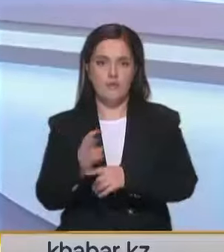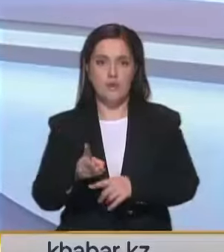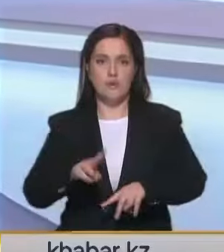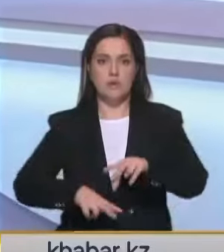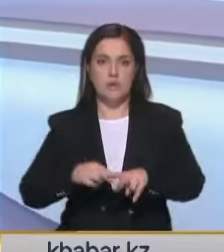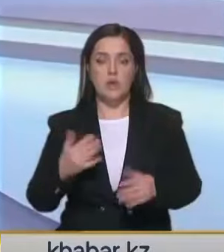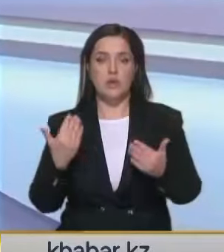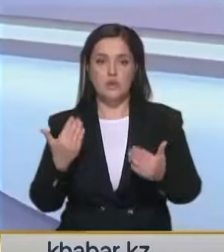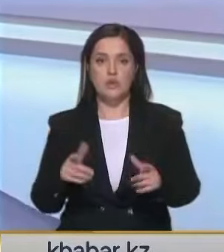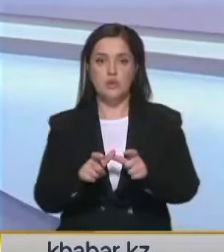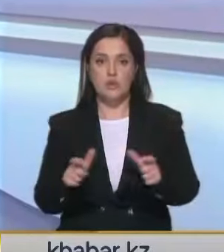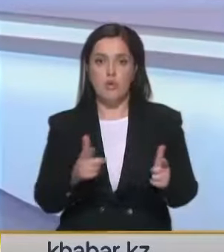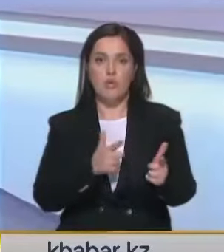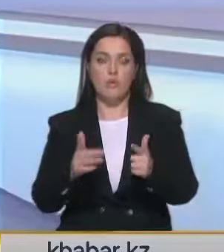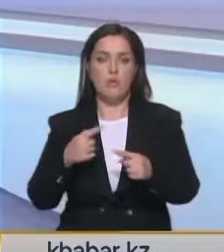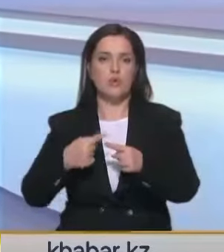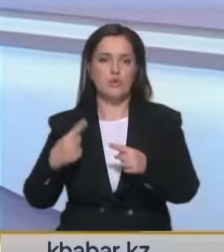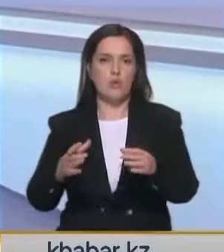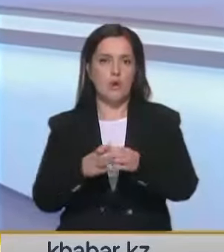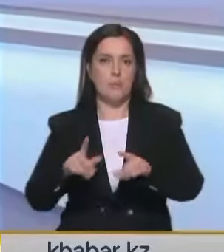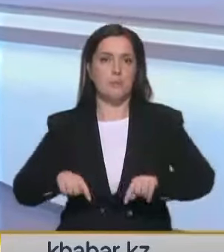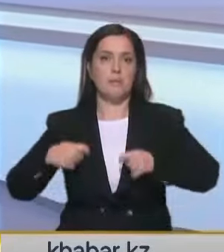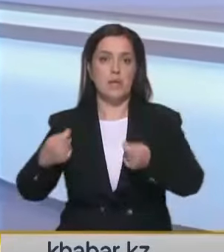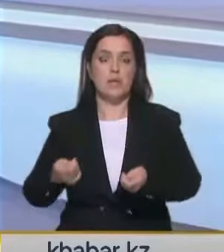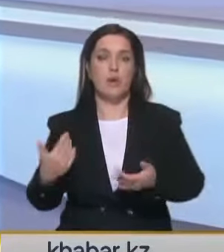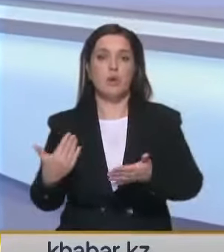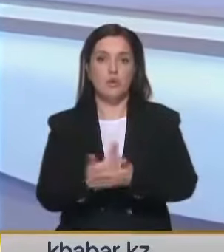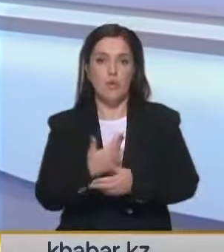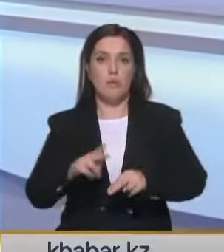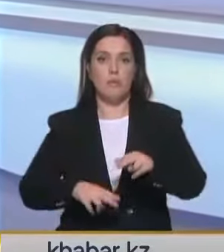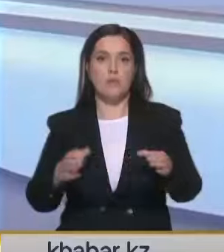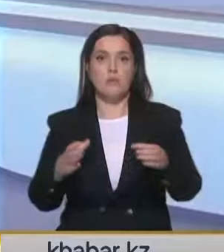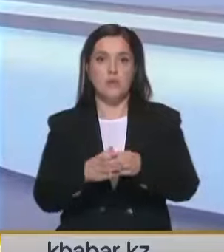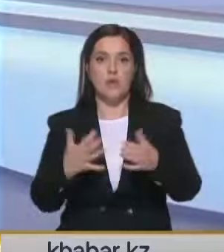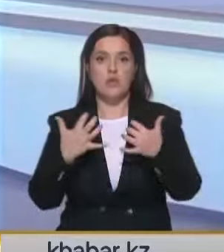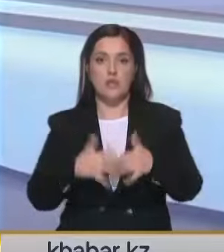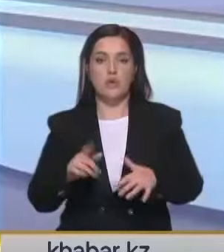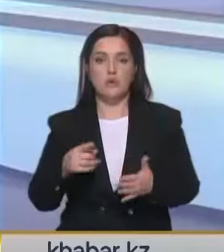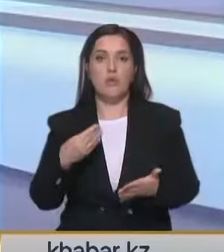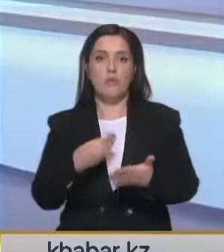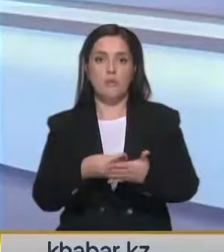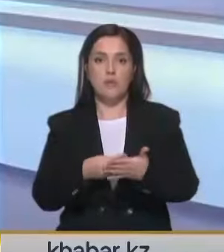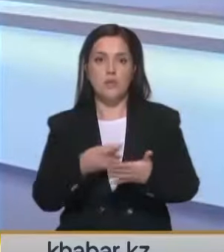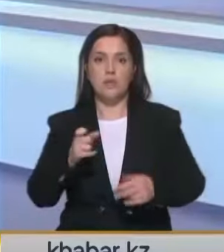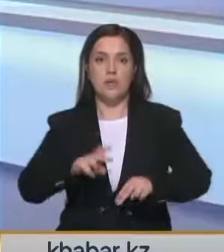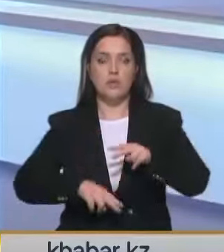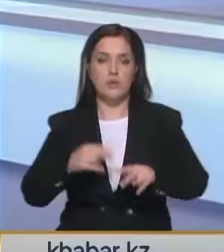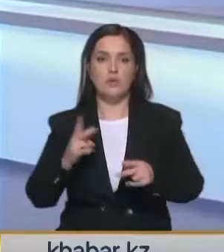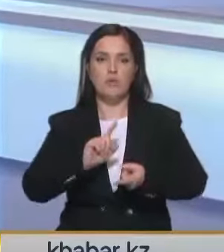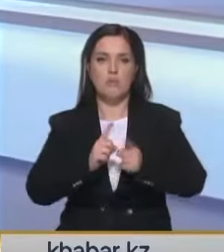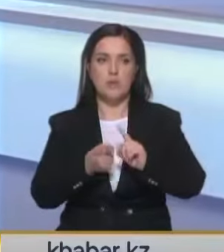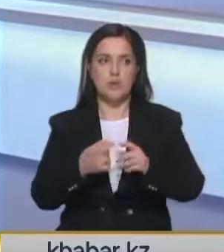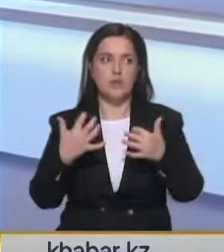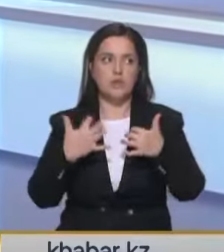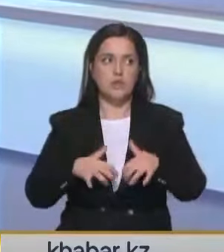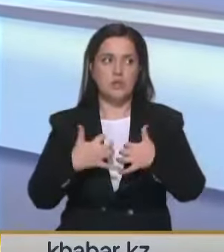строительства, теперь уже достраивать школу предстоит другой компании. Однако и теперь новые подрядчики считают, что бюджет, предусмотренный на строительство, надо